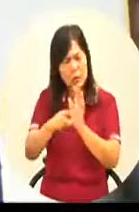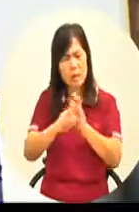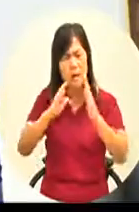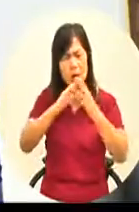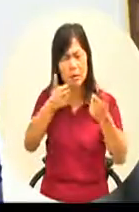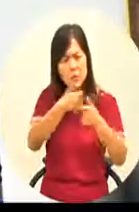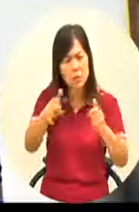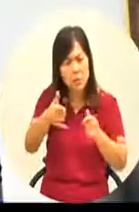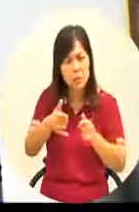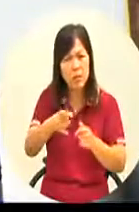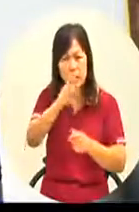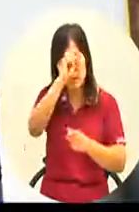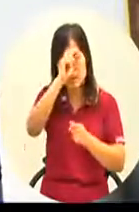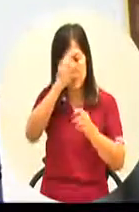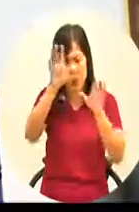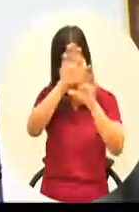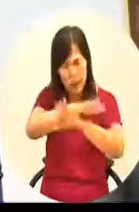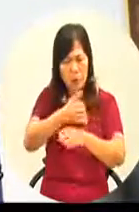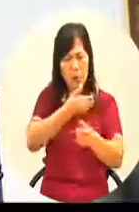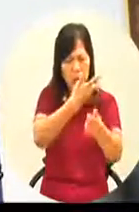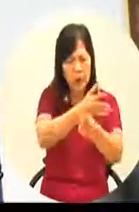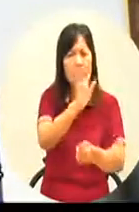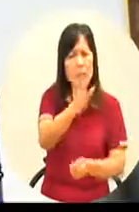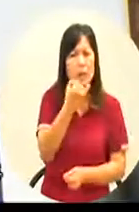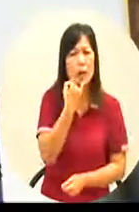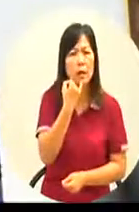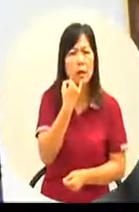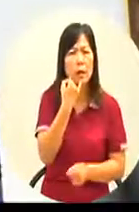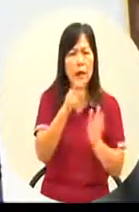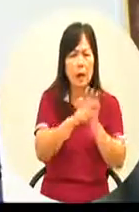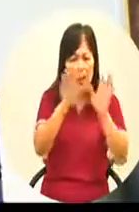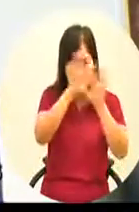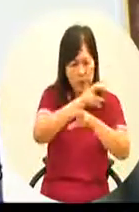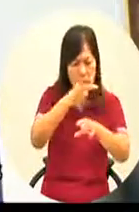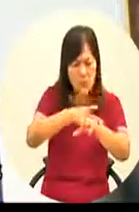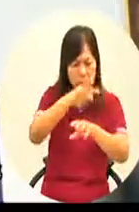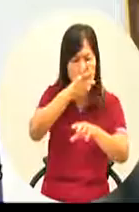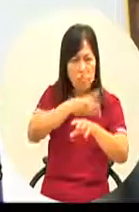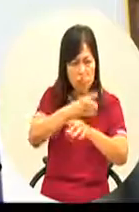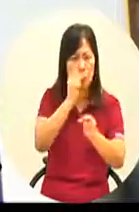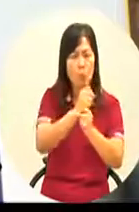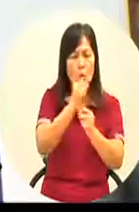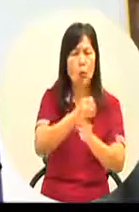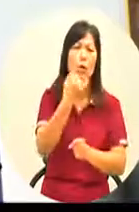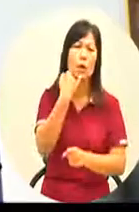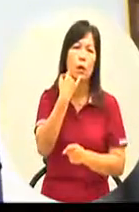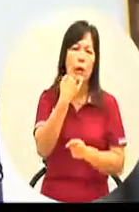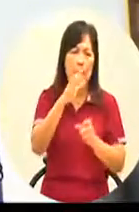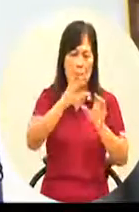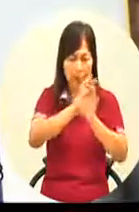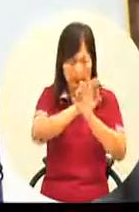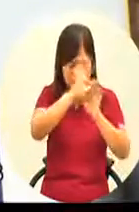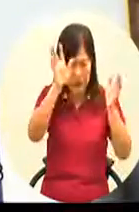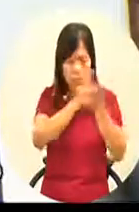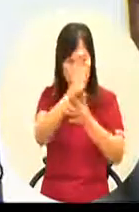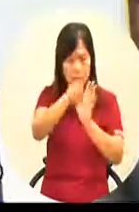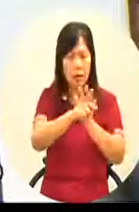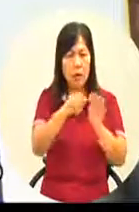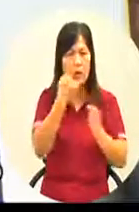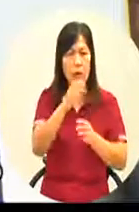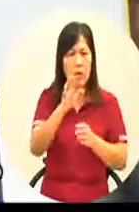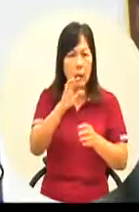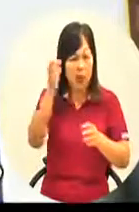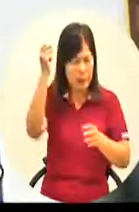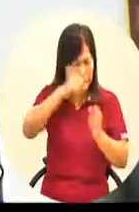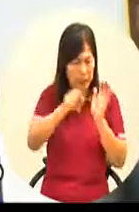阮希望讲暗时啊会当交货，七两三点交货，伫遐作业， 执行。 啊，天光三四点起，天光